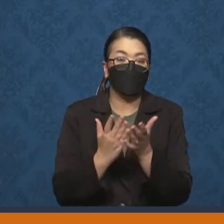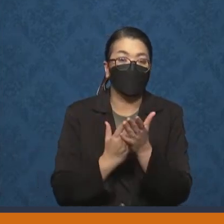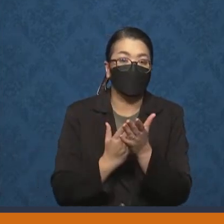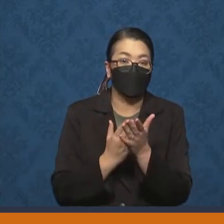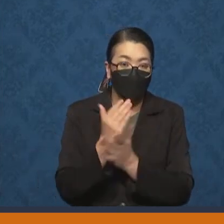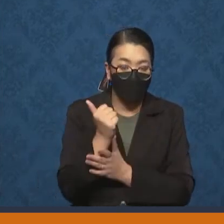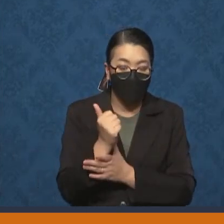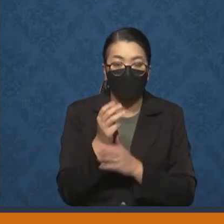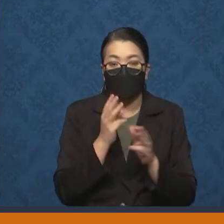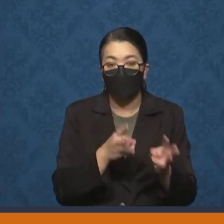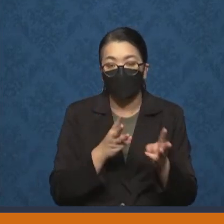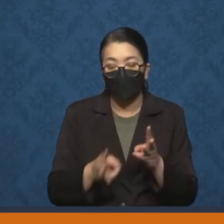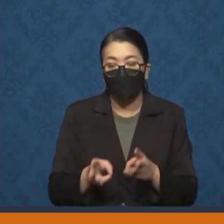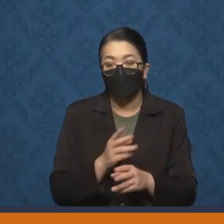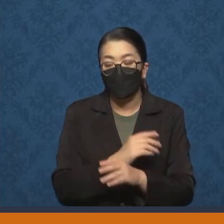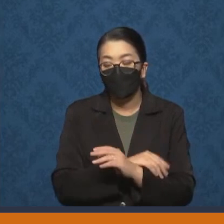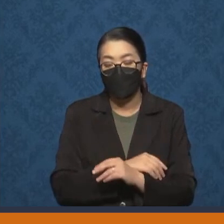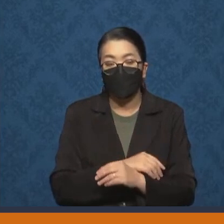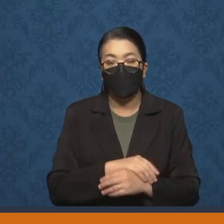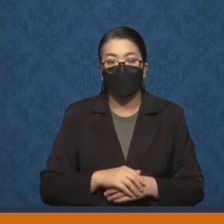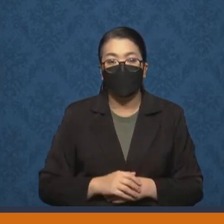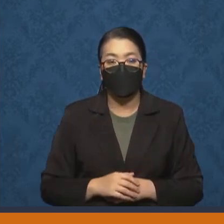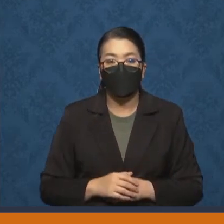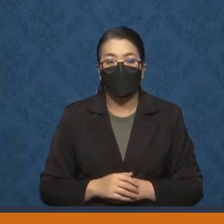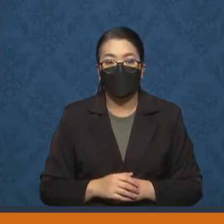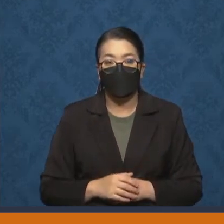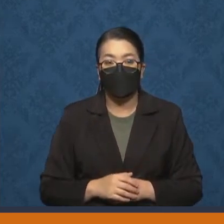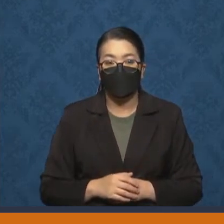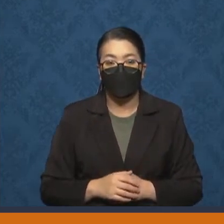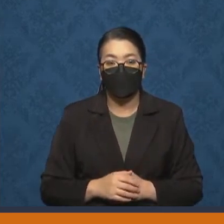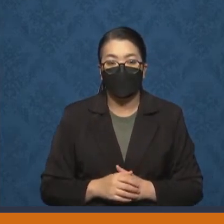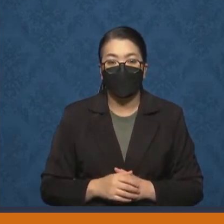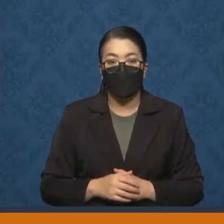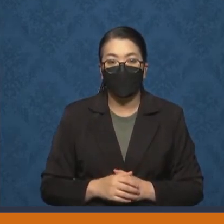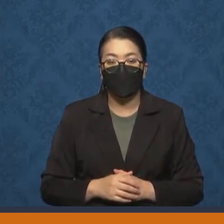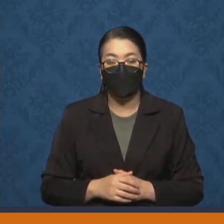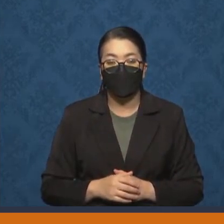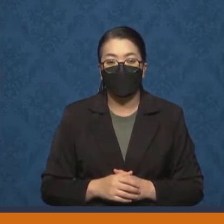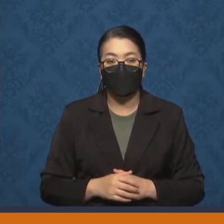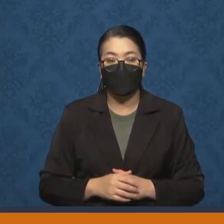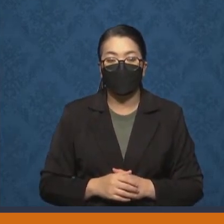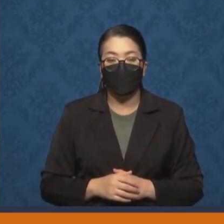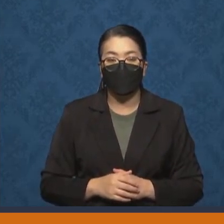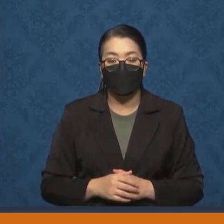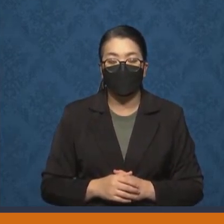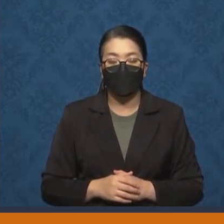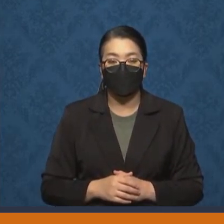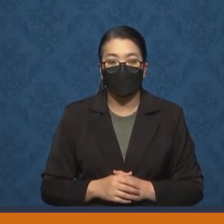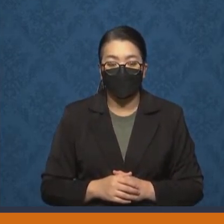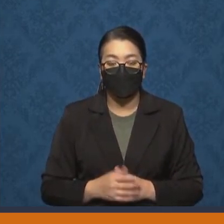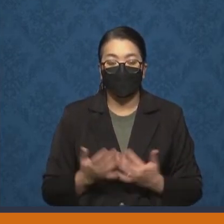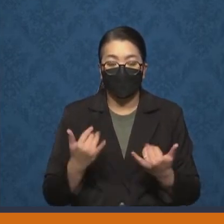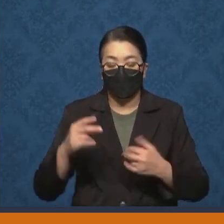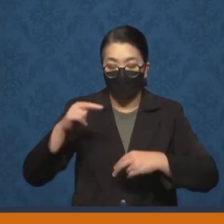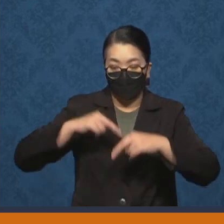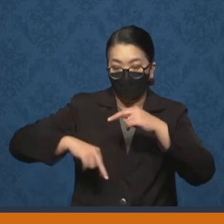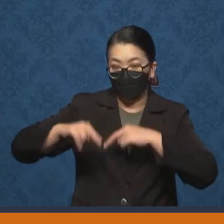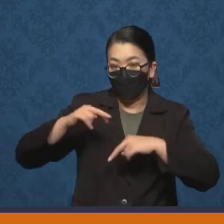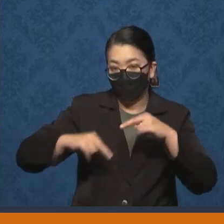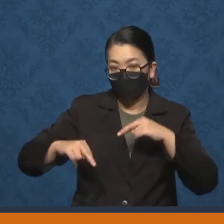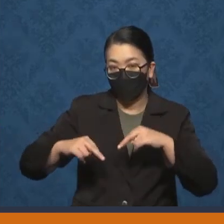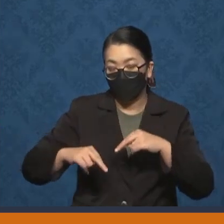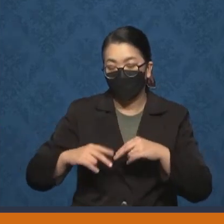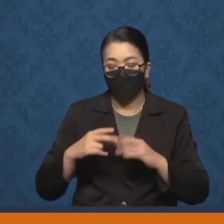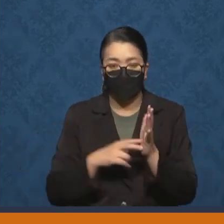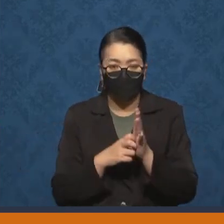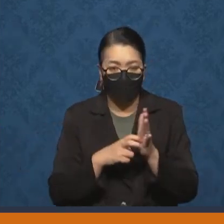ยวิธีการคำนวณทางคณิตศาสตร์แบบง่ายๆว่าระบบแบบคู่ขนานที่กรรมาธิการพิจารณายกร่างมามีจุด